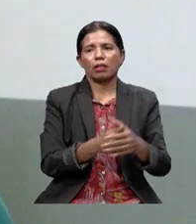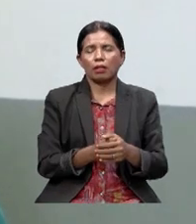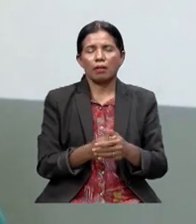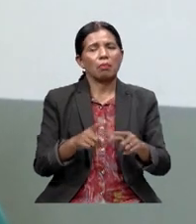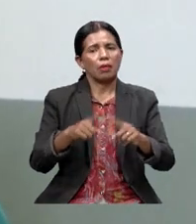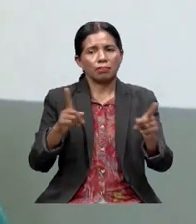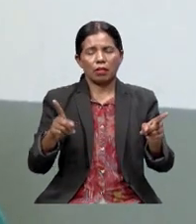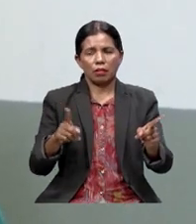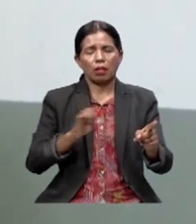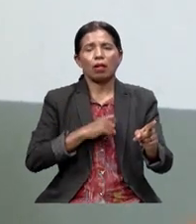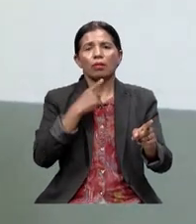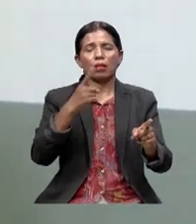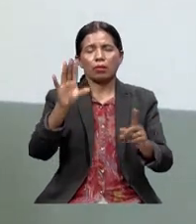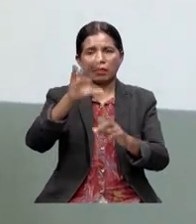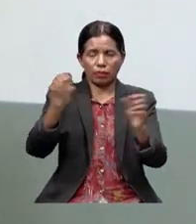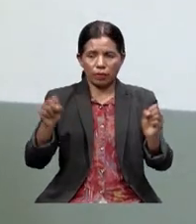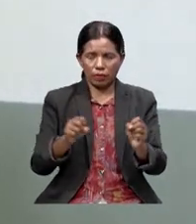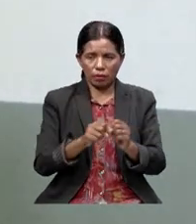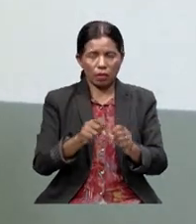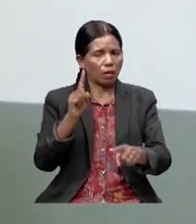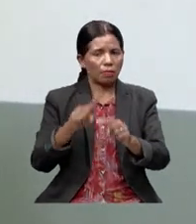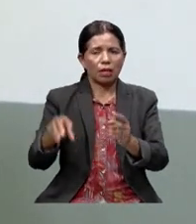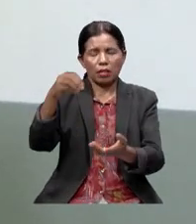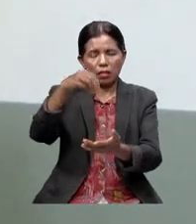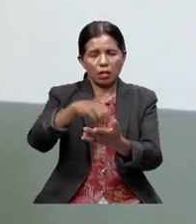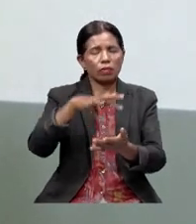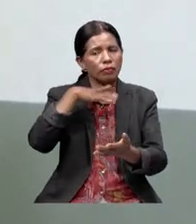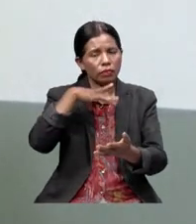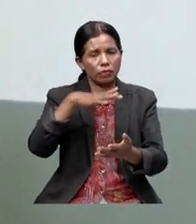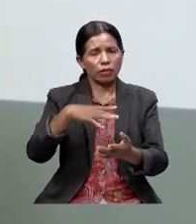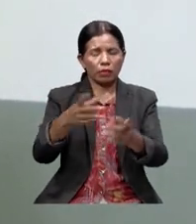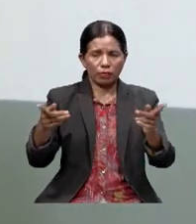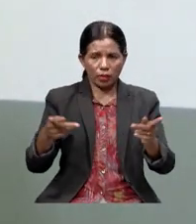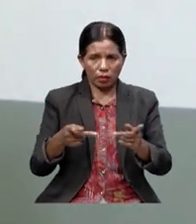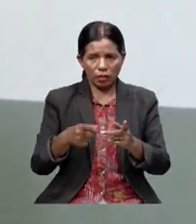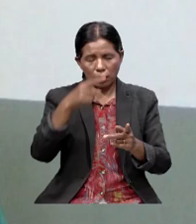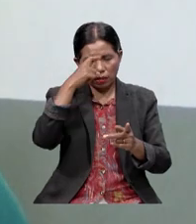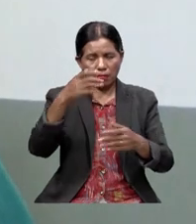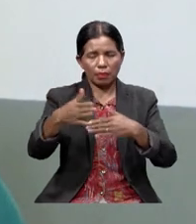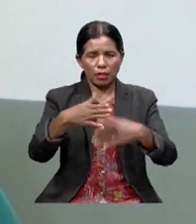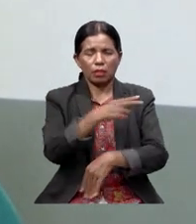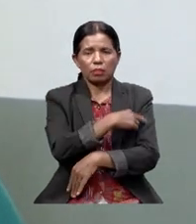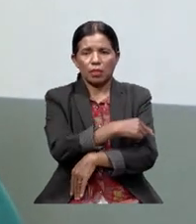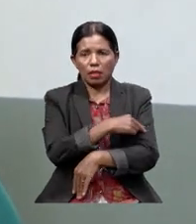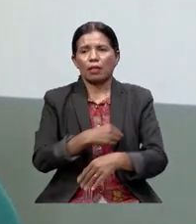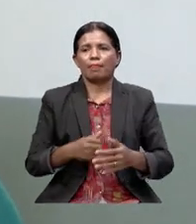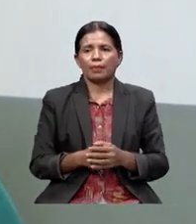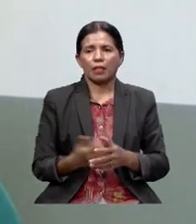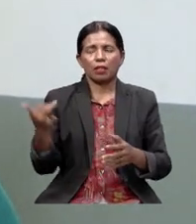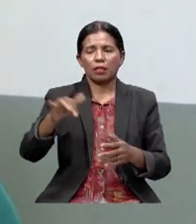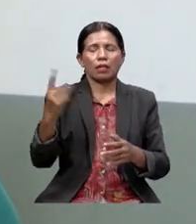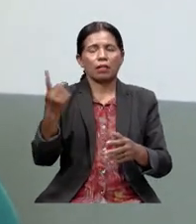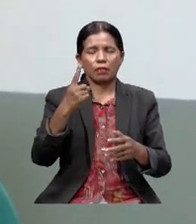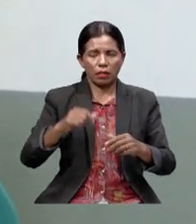Tapi hawa hatu tina para musine la bele tau tan pali sampah. Ala atu tan bape si poklinik mari. Sira na patin